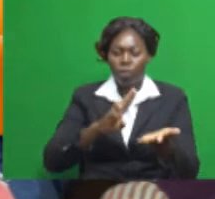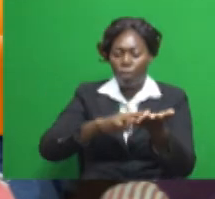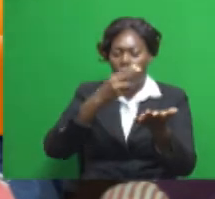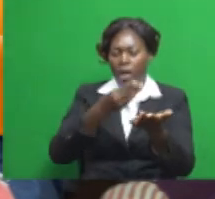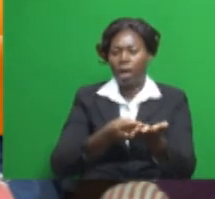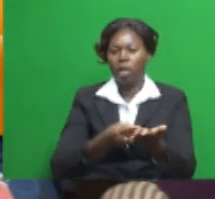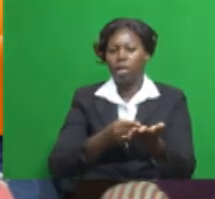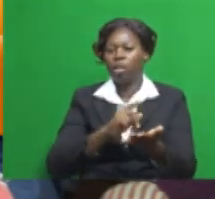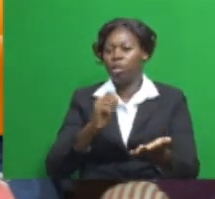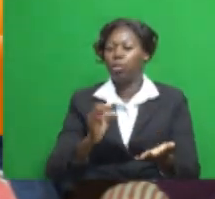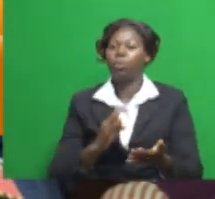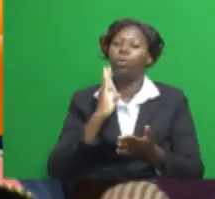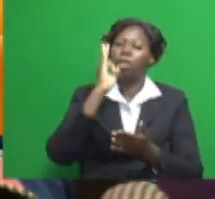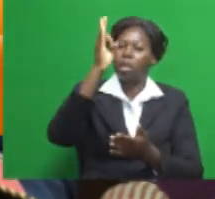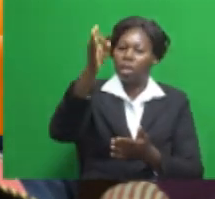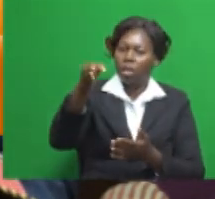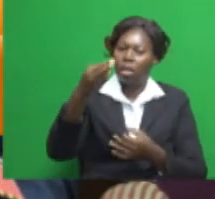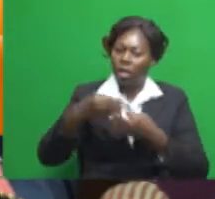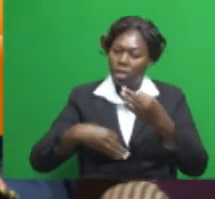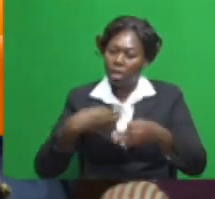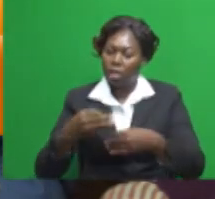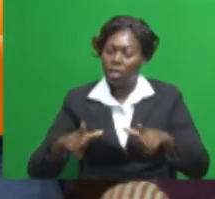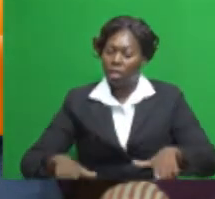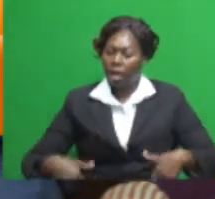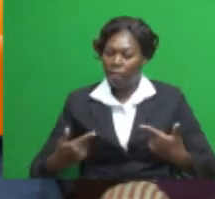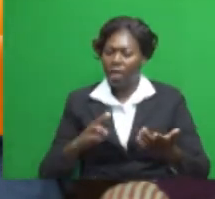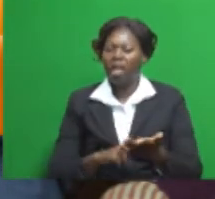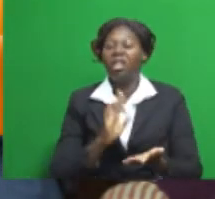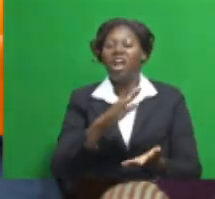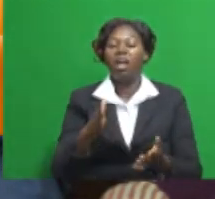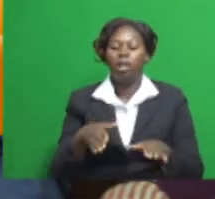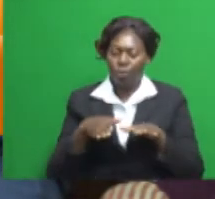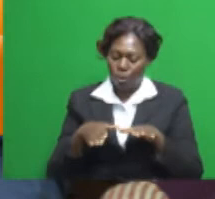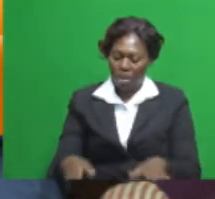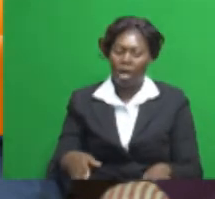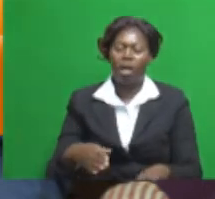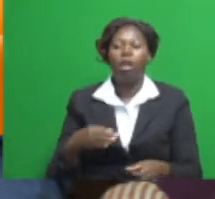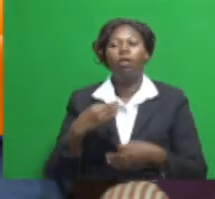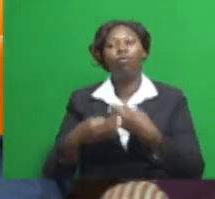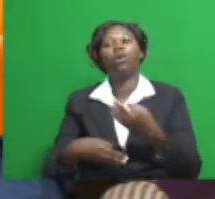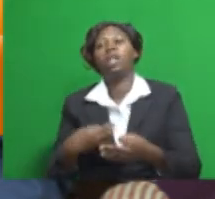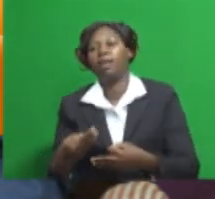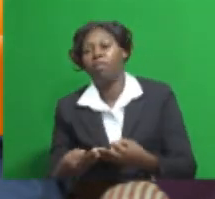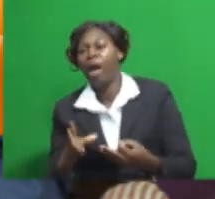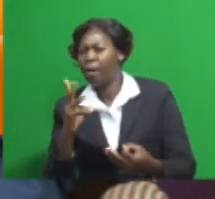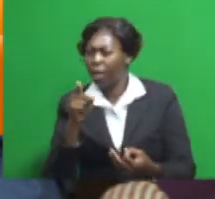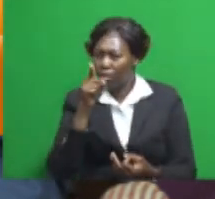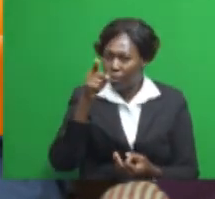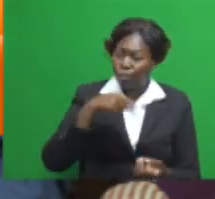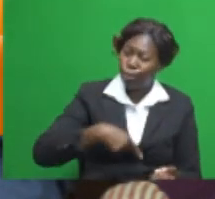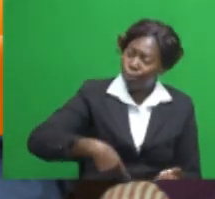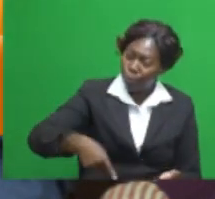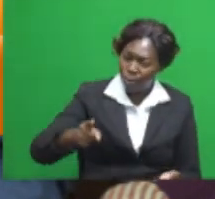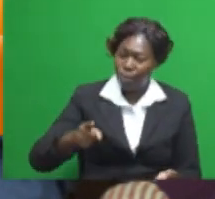Vamwe vachikukunyadziswa nokuzvidzwa kusingaperi. Verse 18. Verse 18. Ya Daniel 12. Asi wechienda hako. Yes. Kusvikira